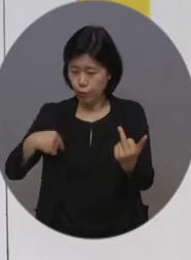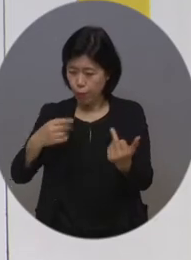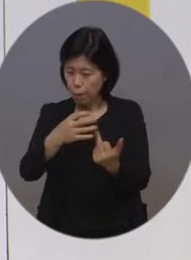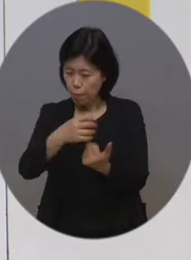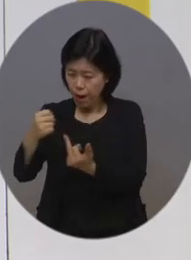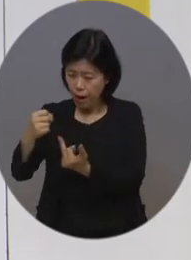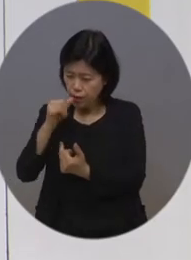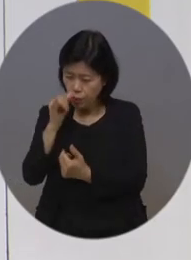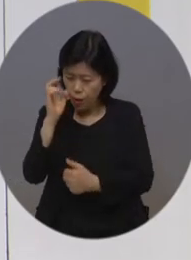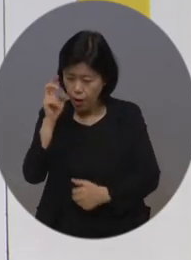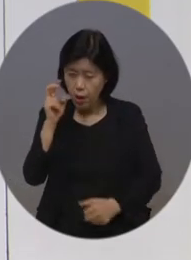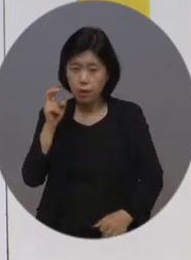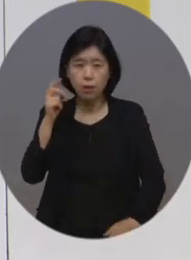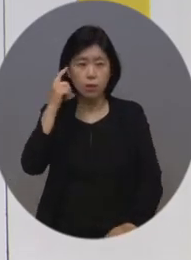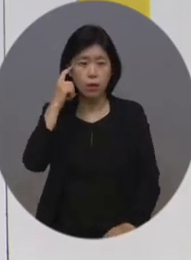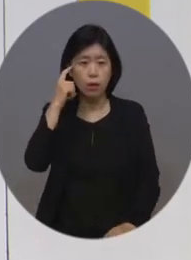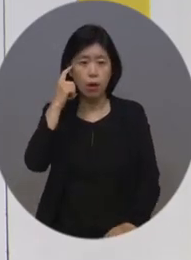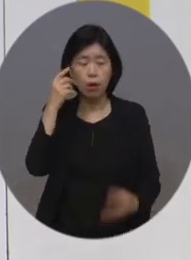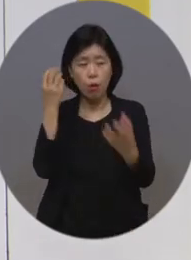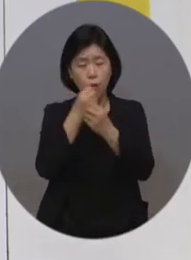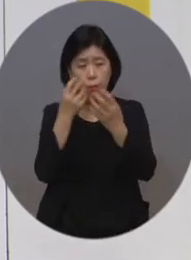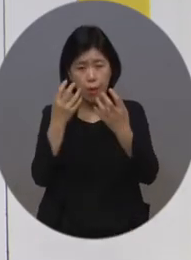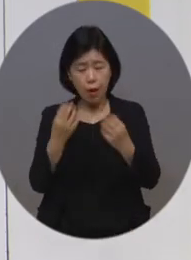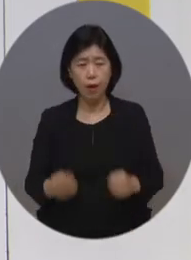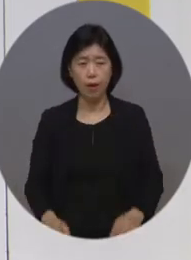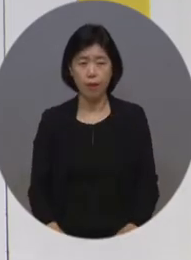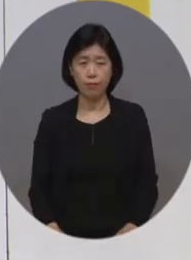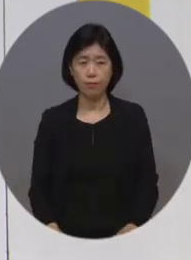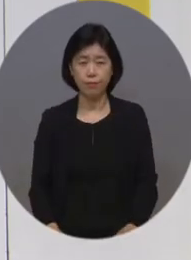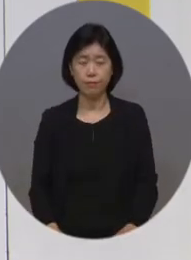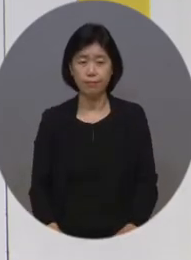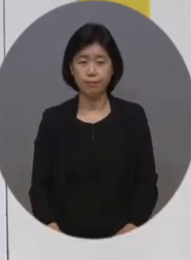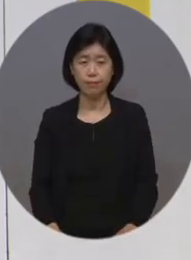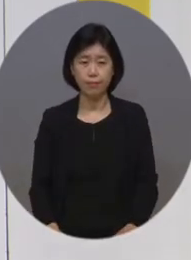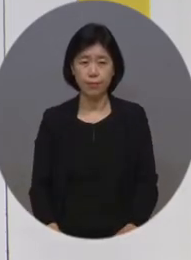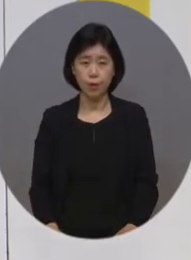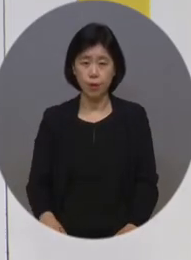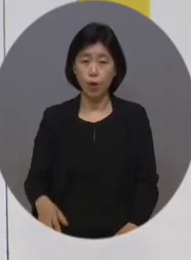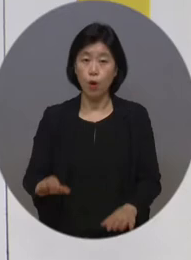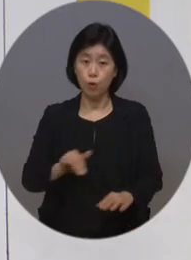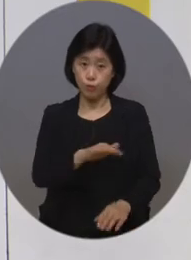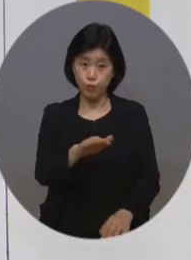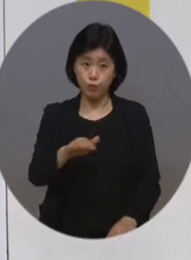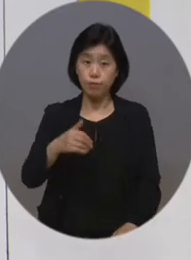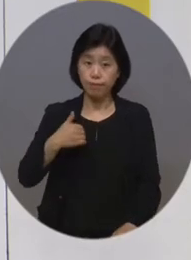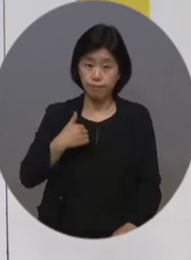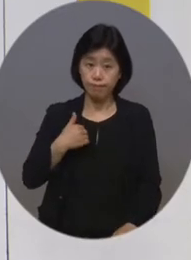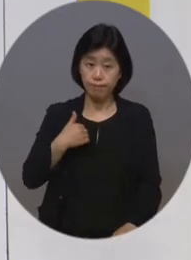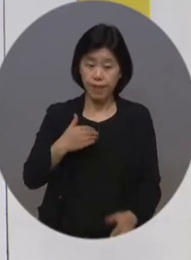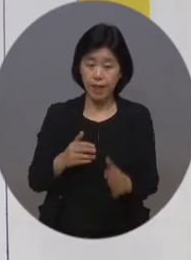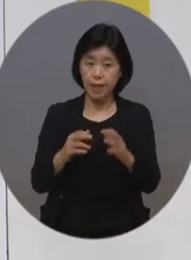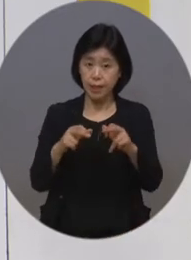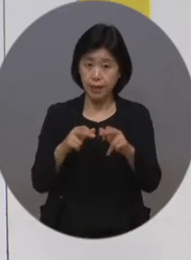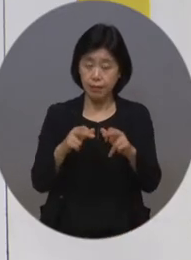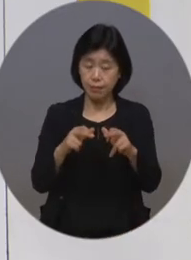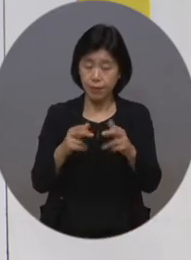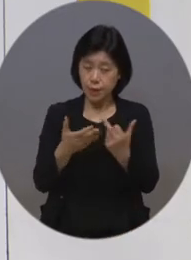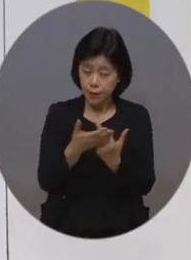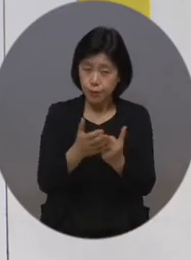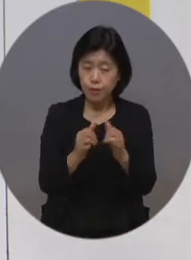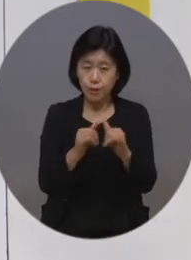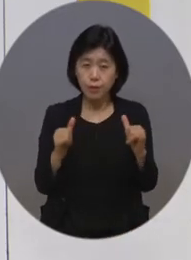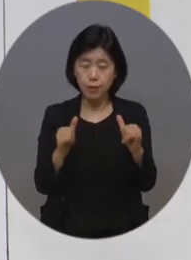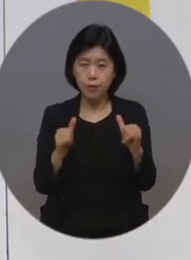저와 제주도민들은 중국 자본으로부터 난개발로 부터 그리고 지켜 꾼 요 예 이런 화석연료 로부터